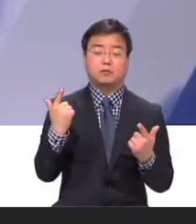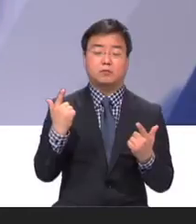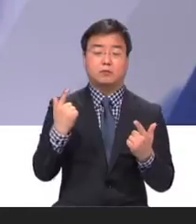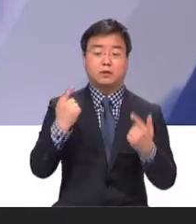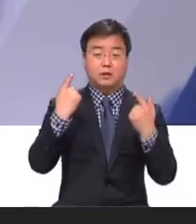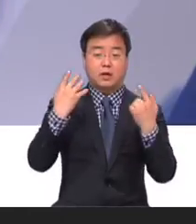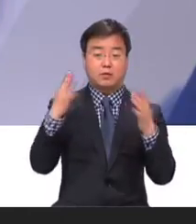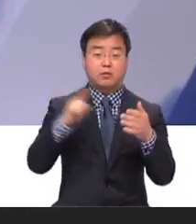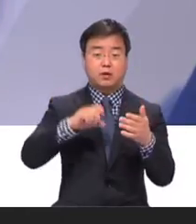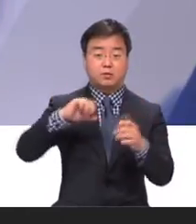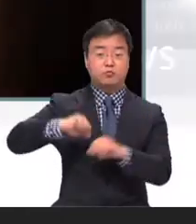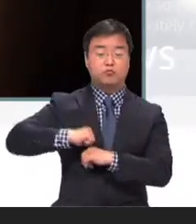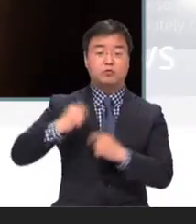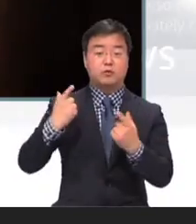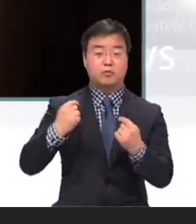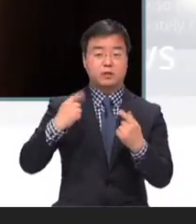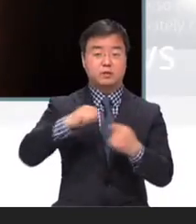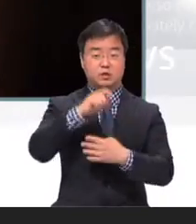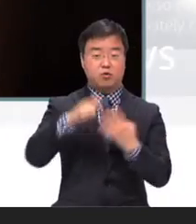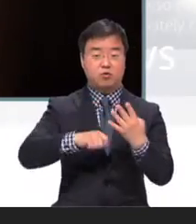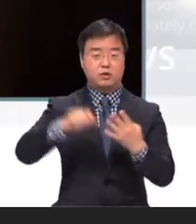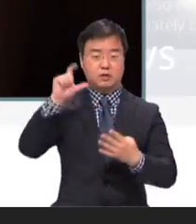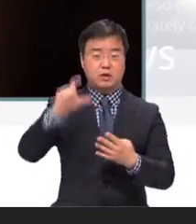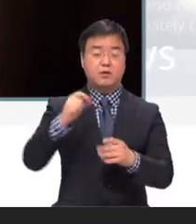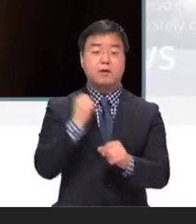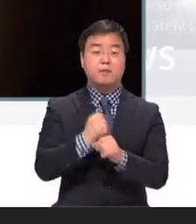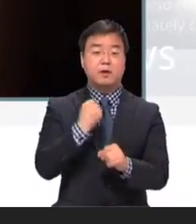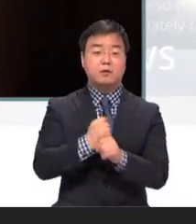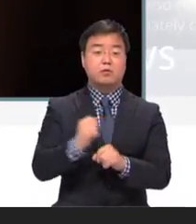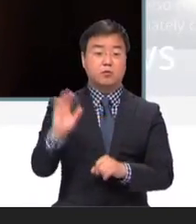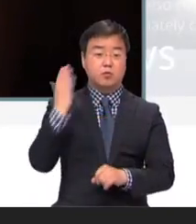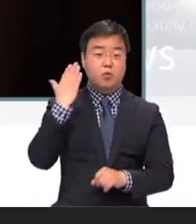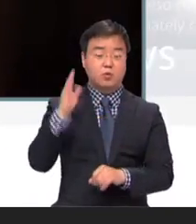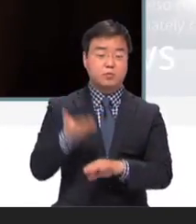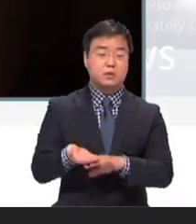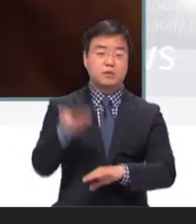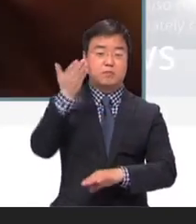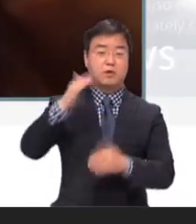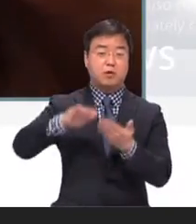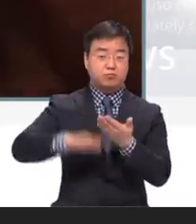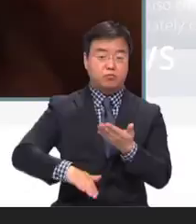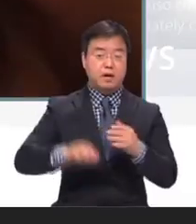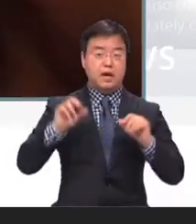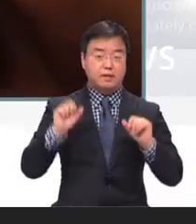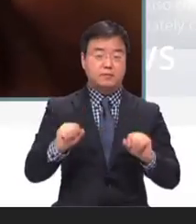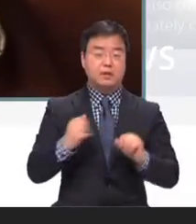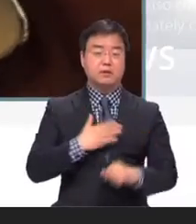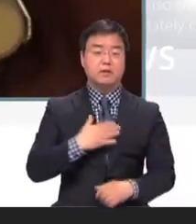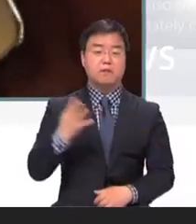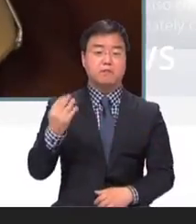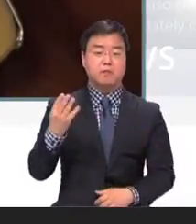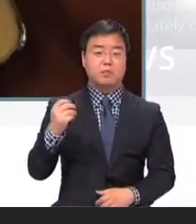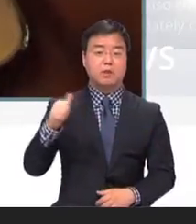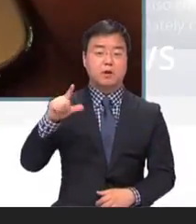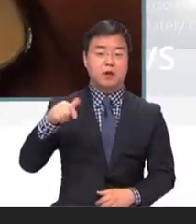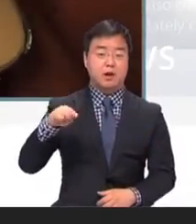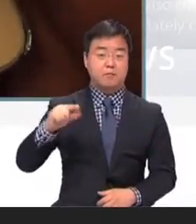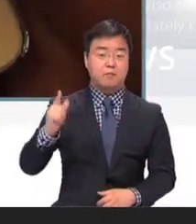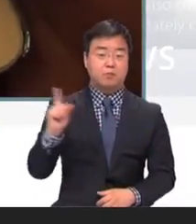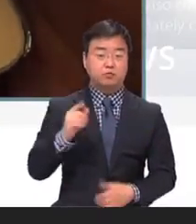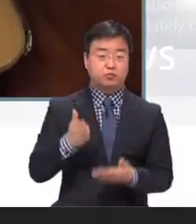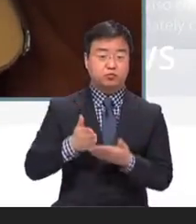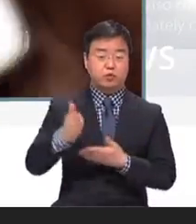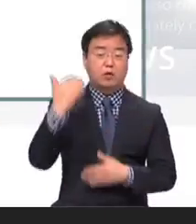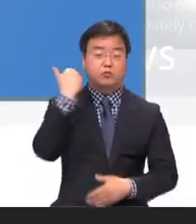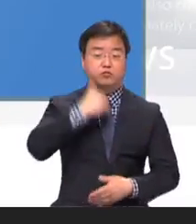같은 느낌으로 이렇게 서열을 강요하고 아. 요즘에 뭐 선배가 후배한테 안녕하십니까 저는 몇몇 학번 무슨 학과 누구입니다 이렇게